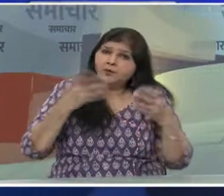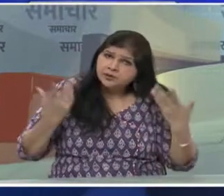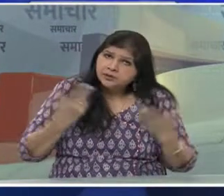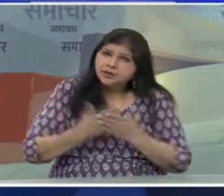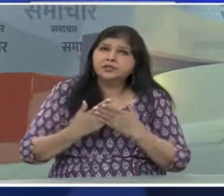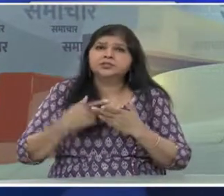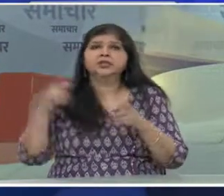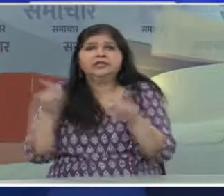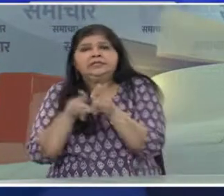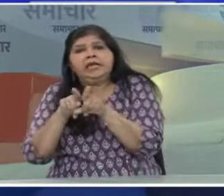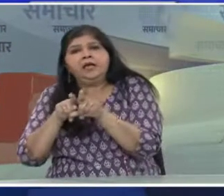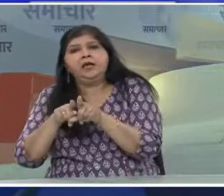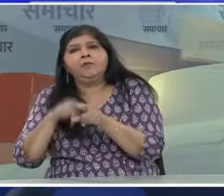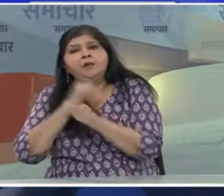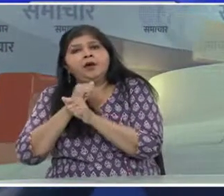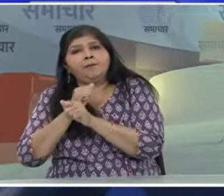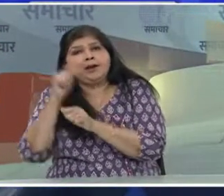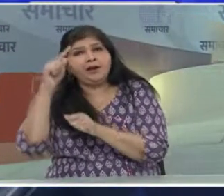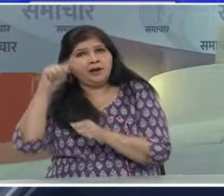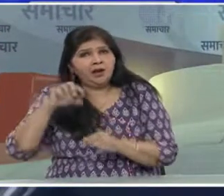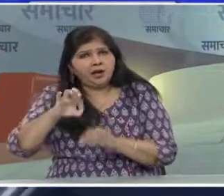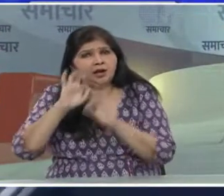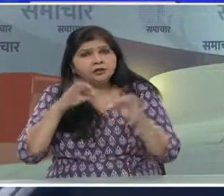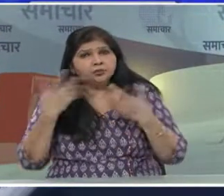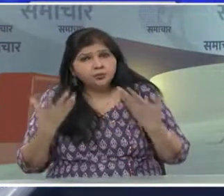है, और ये पहले भी, जैसे मैंने कहा,